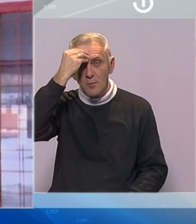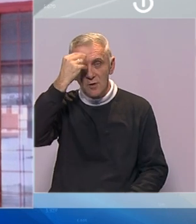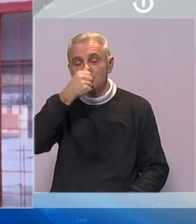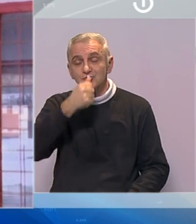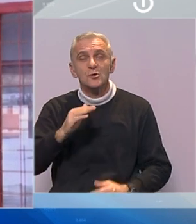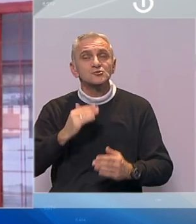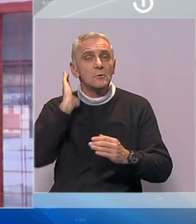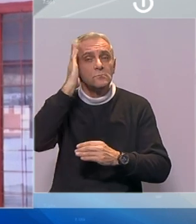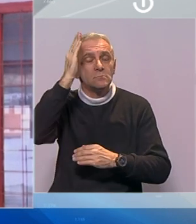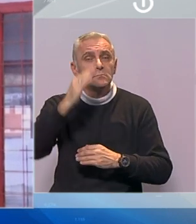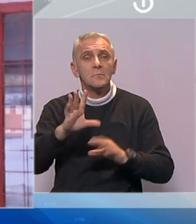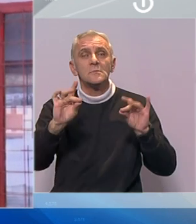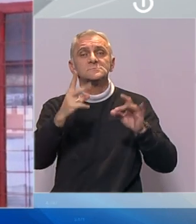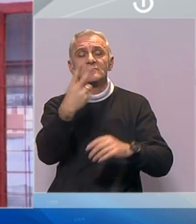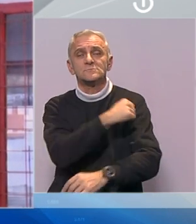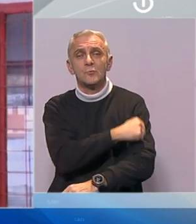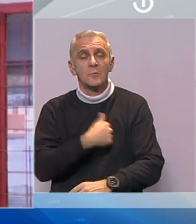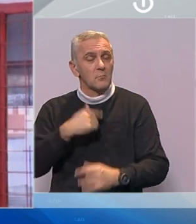biti za 10-20 godina, to ne znam.